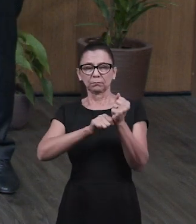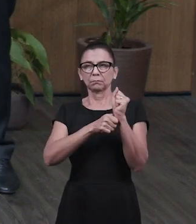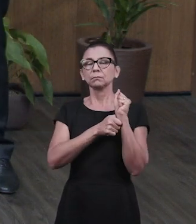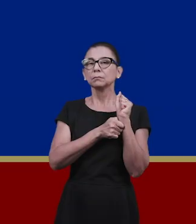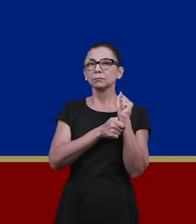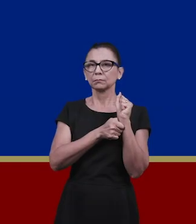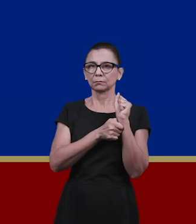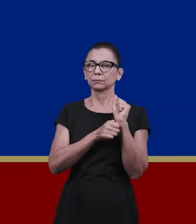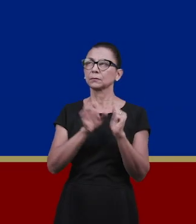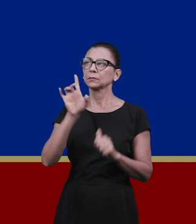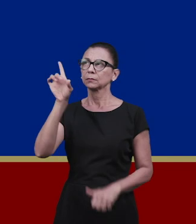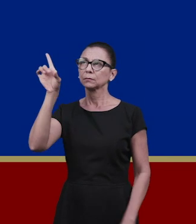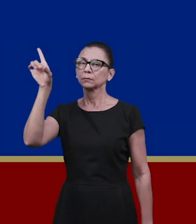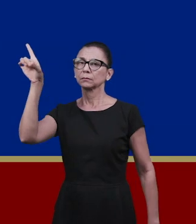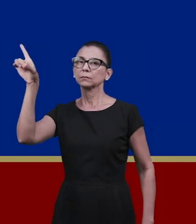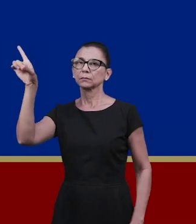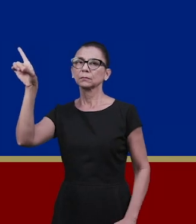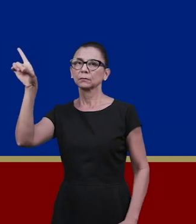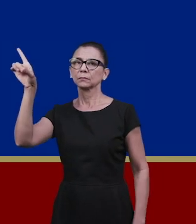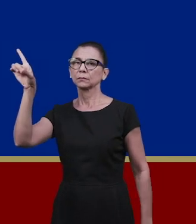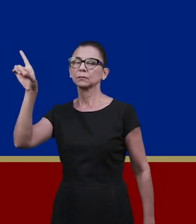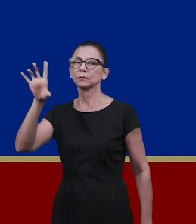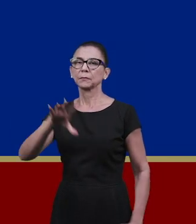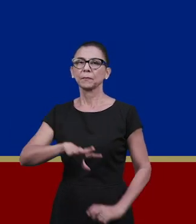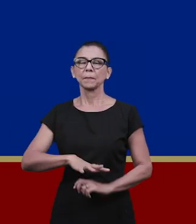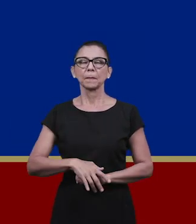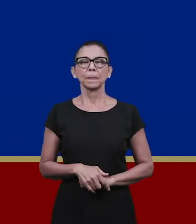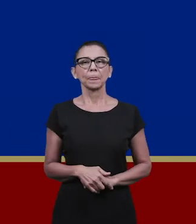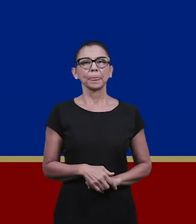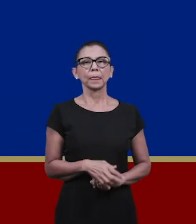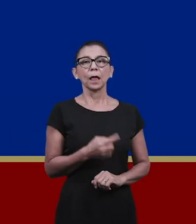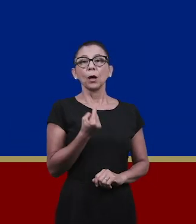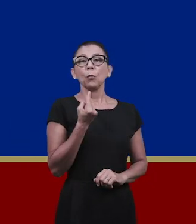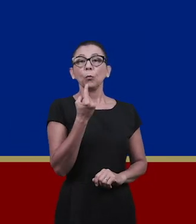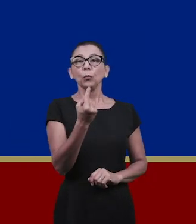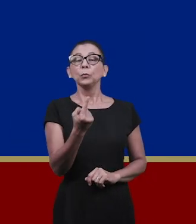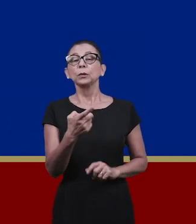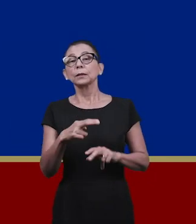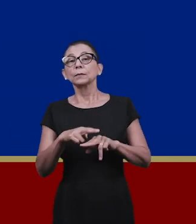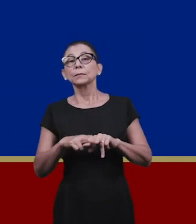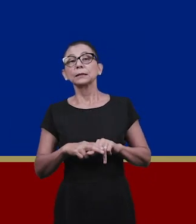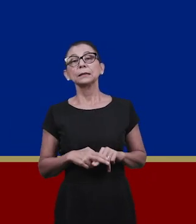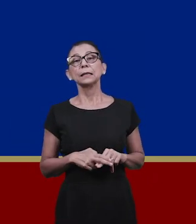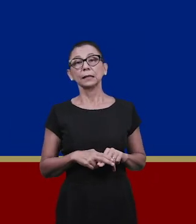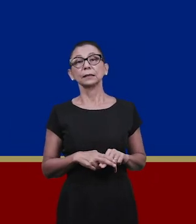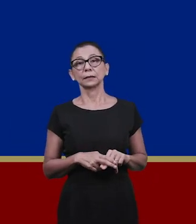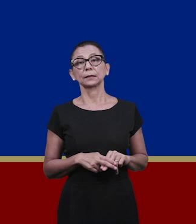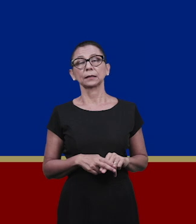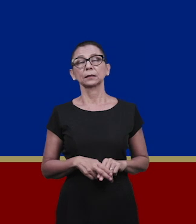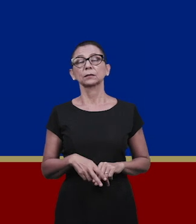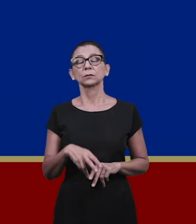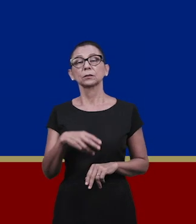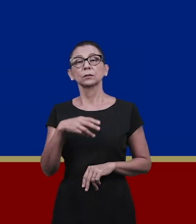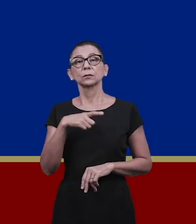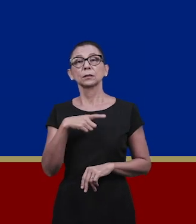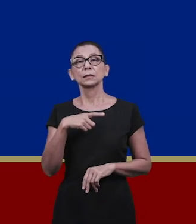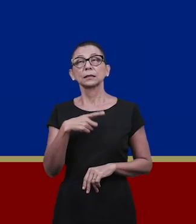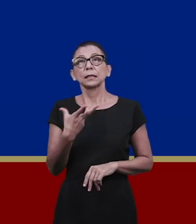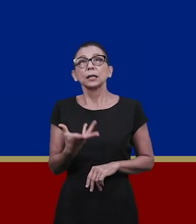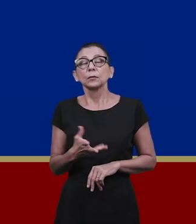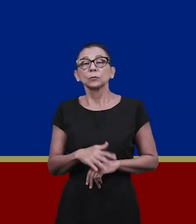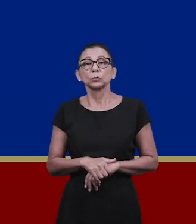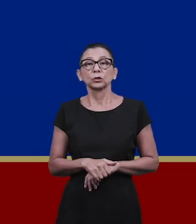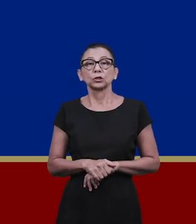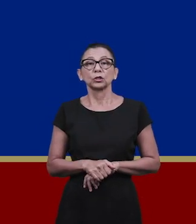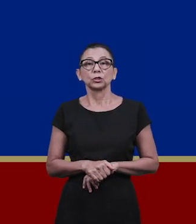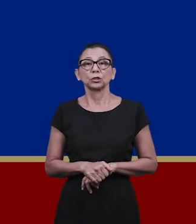a dit, aujourd'hui, la seule manière que nous avons pour avoir la délivrance de jugement qui